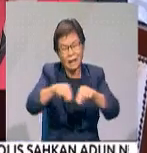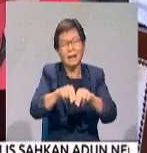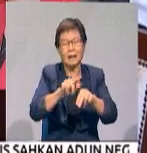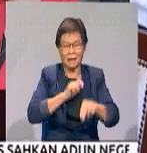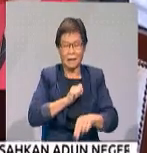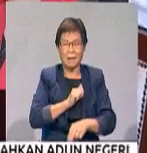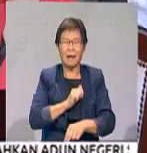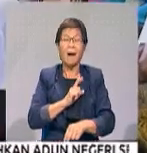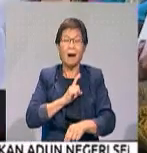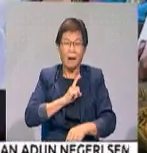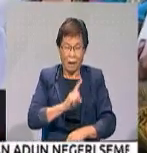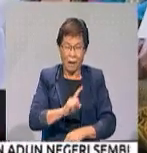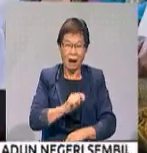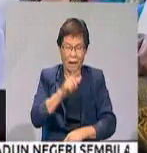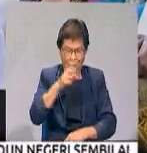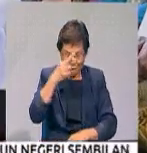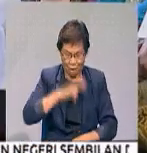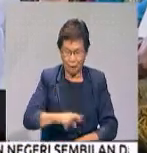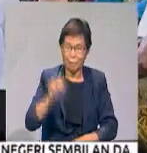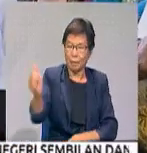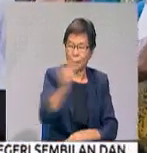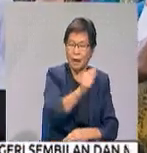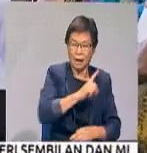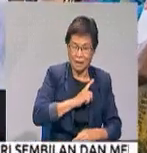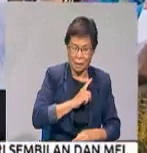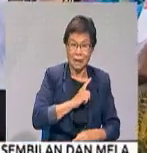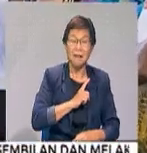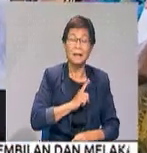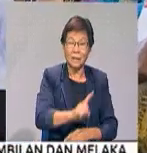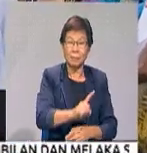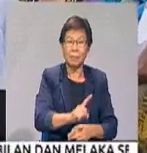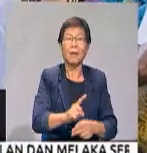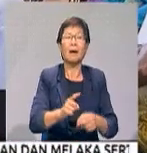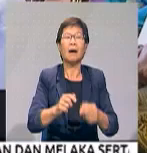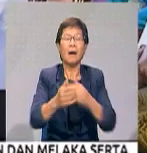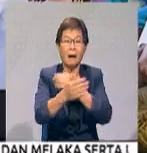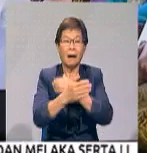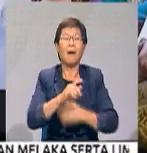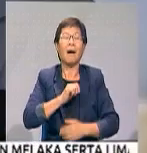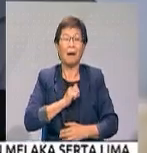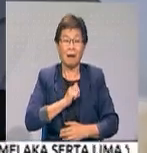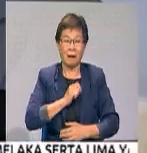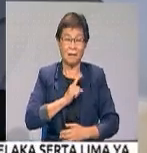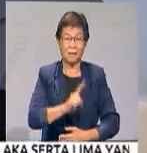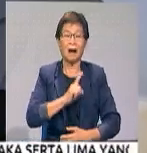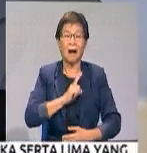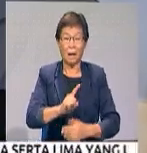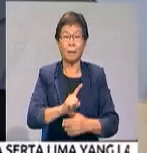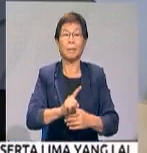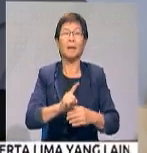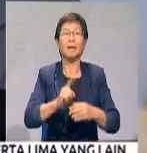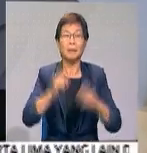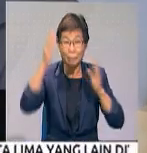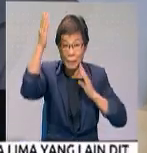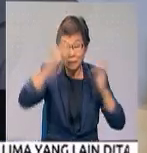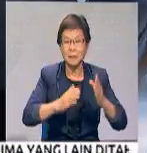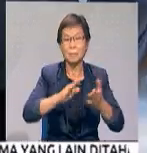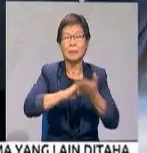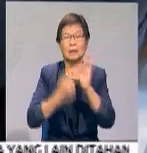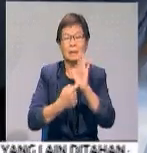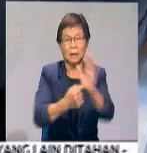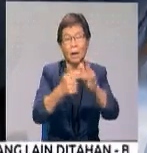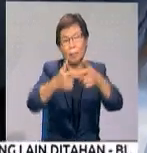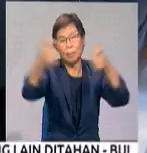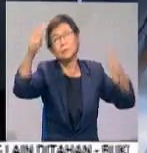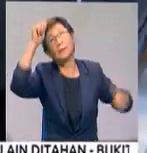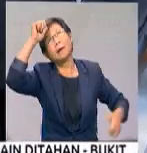masing-masing. Islam sebagai agama rasmi negara ini juga mengakui kewujudan kepelbagaian umat manusia dan menjadi tanda